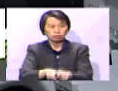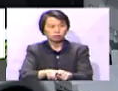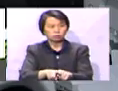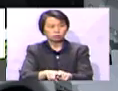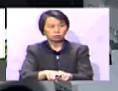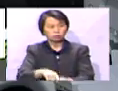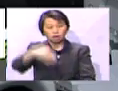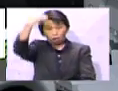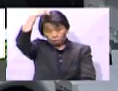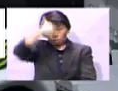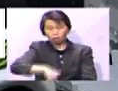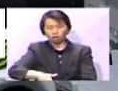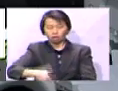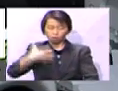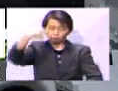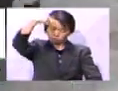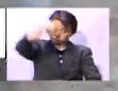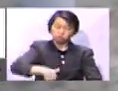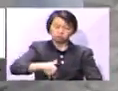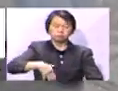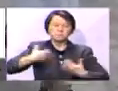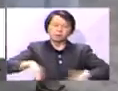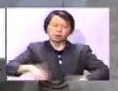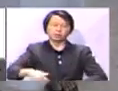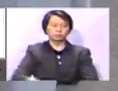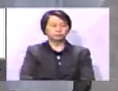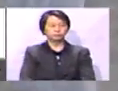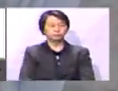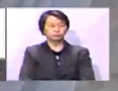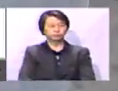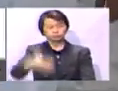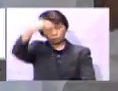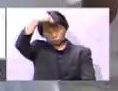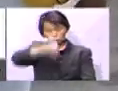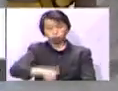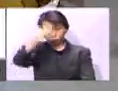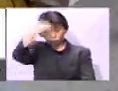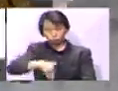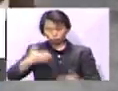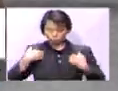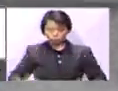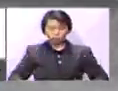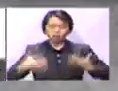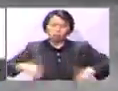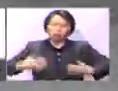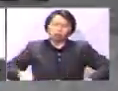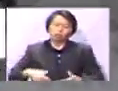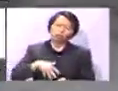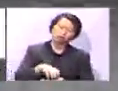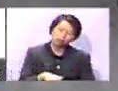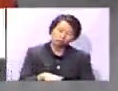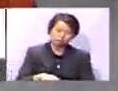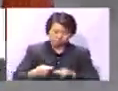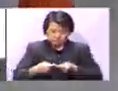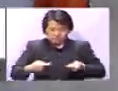dehydration, heat stroke dan sebagainya. Simptom strok haba termasuk badan terlalu panas, lemah dan